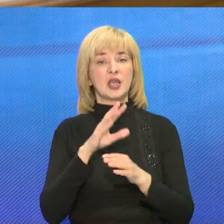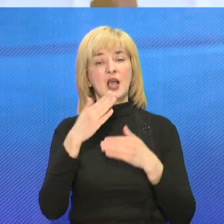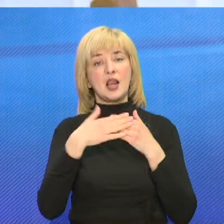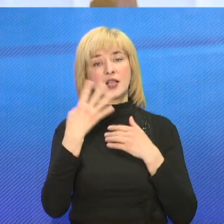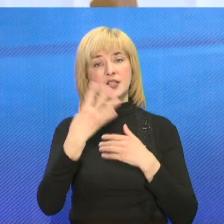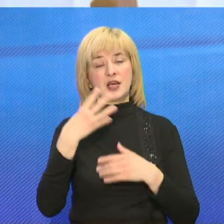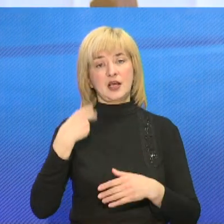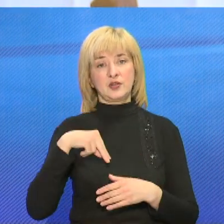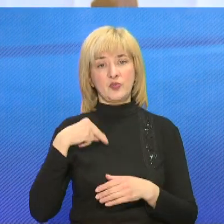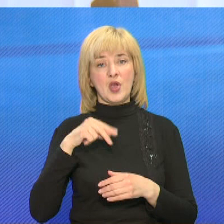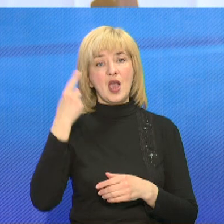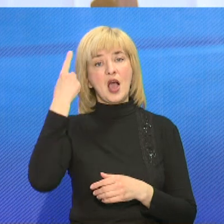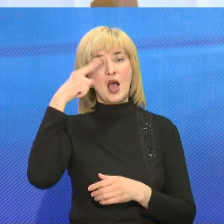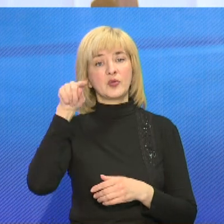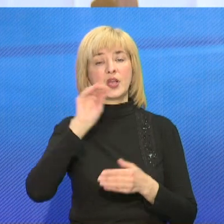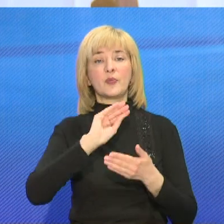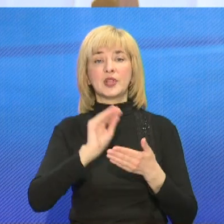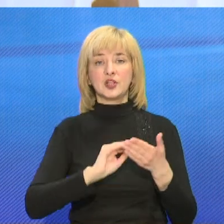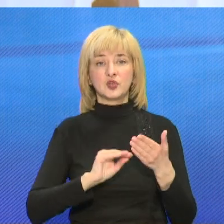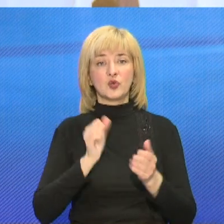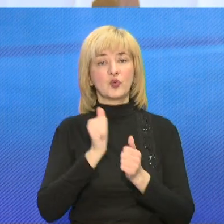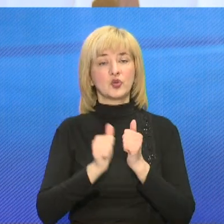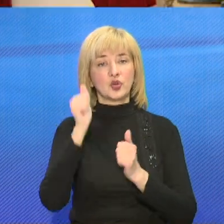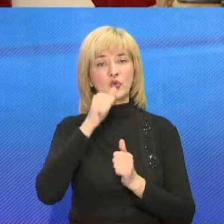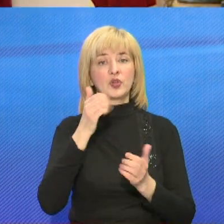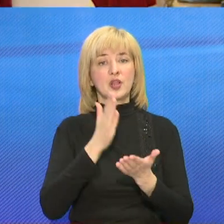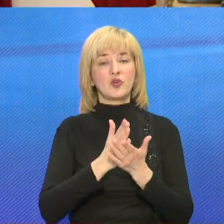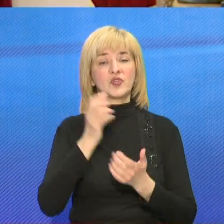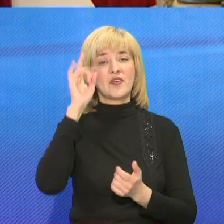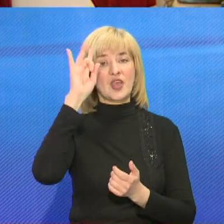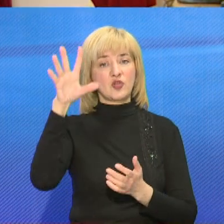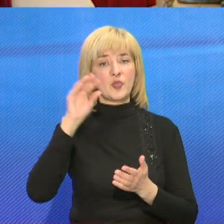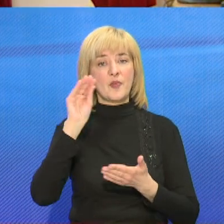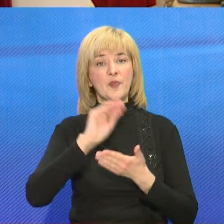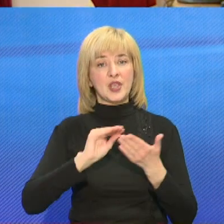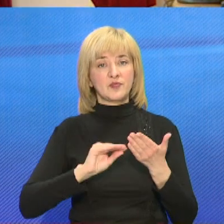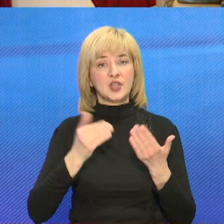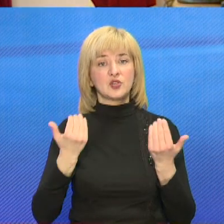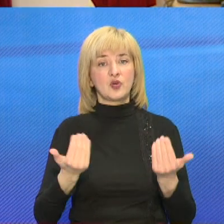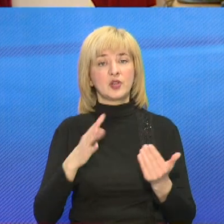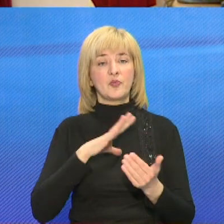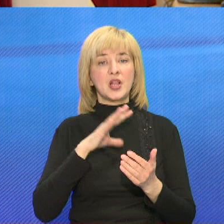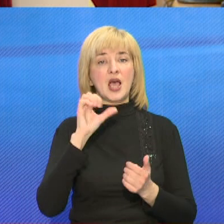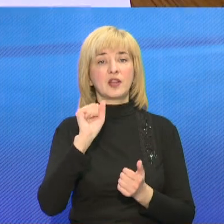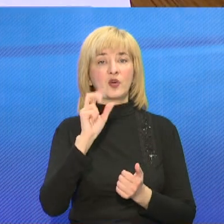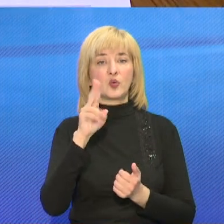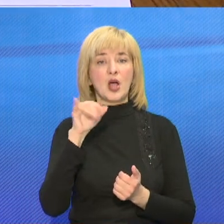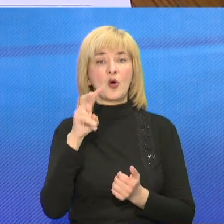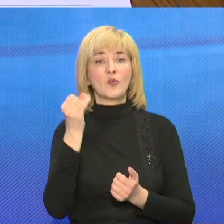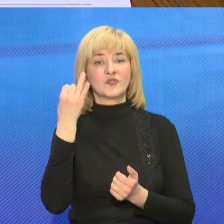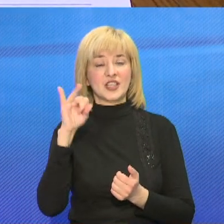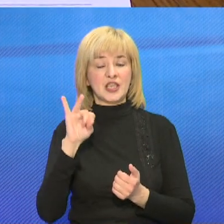слова, автором тексту каждый год становится ведомый письменник. Все лето был обраны Анатолий Кулаковский. Его твор «Музей